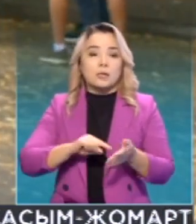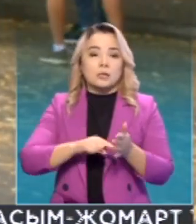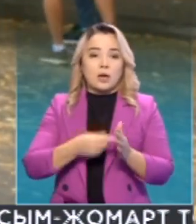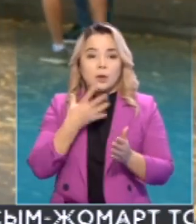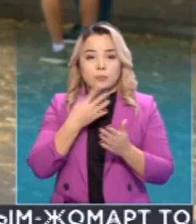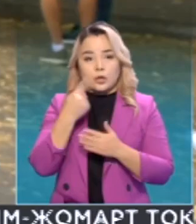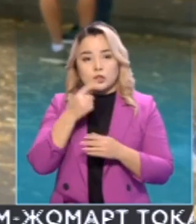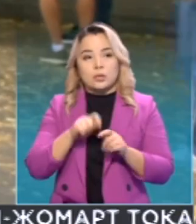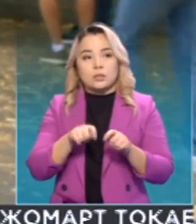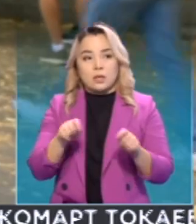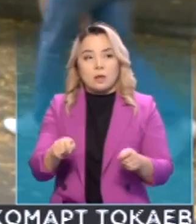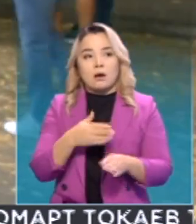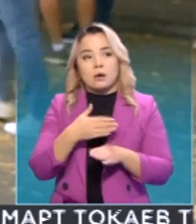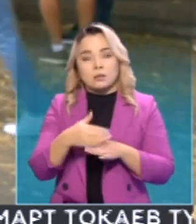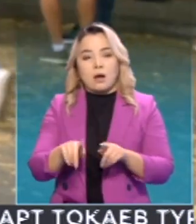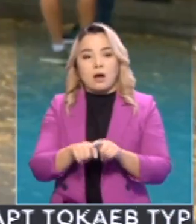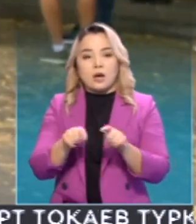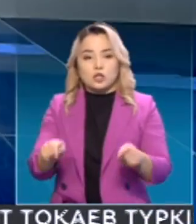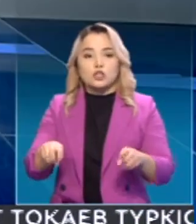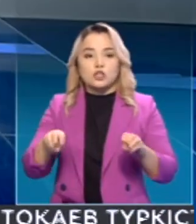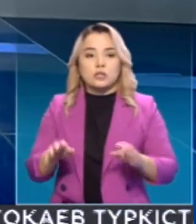жеке қызмет ашуға шешім қабылдадық.